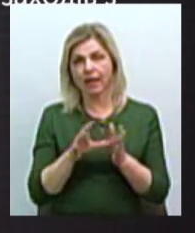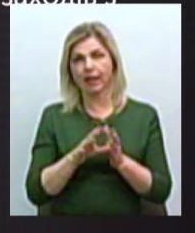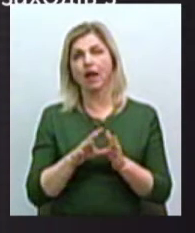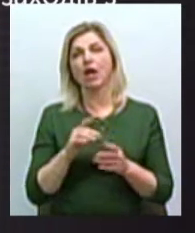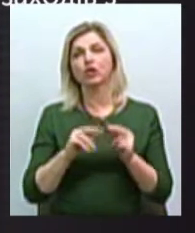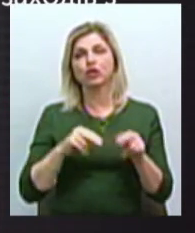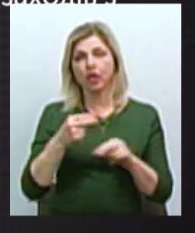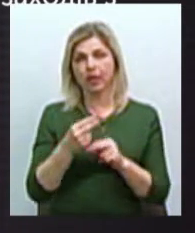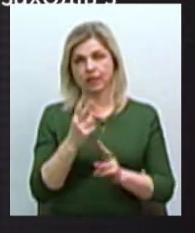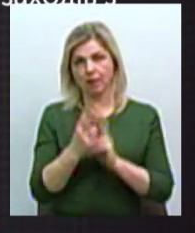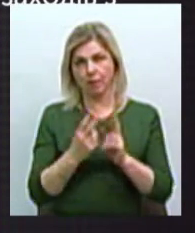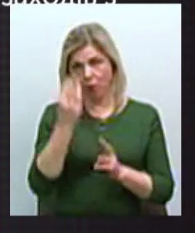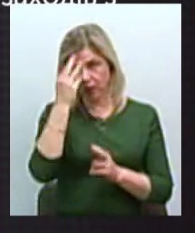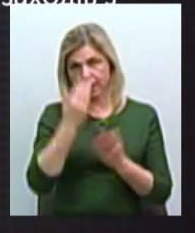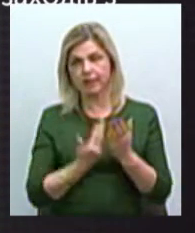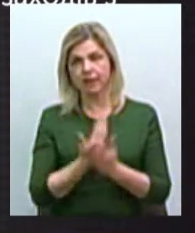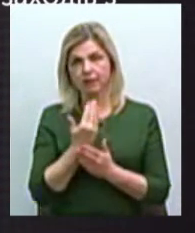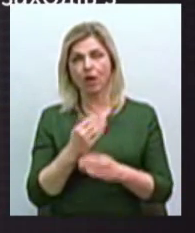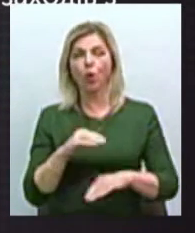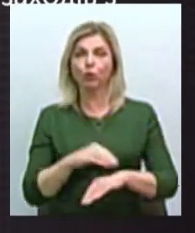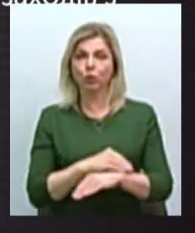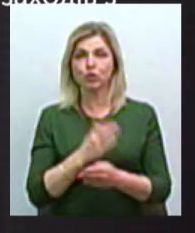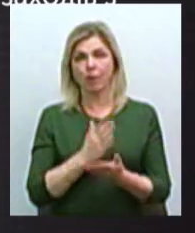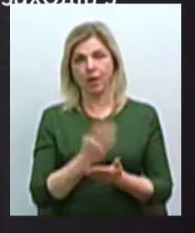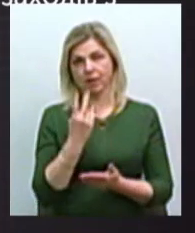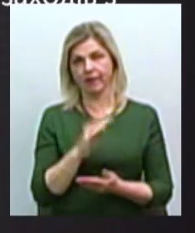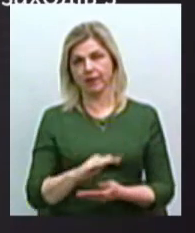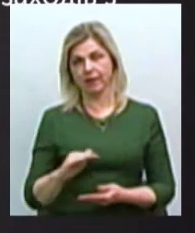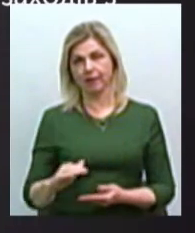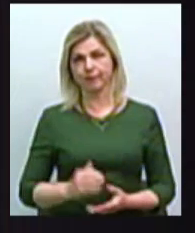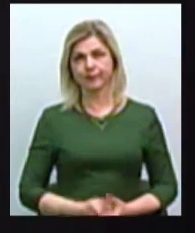з термомодернізації. Одружений, має 2 дітей.